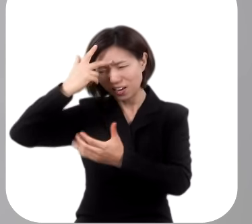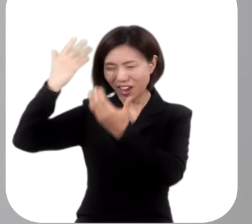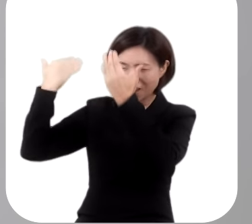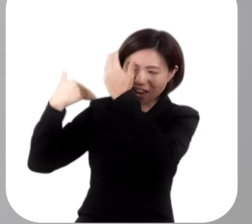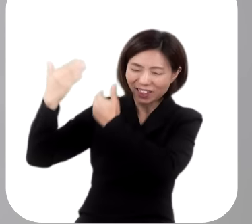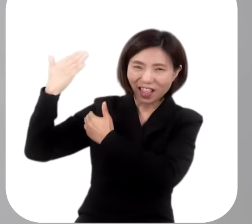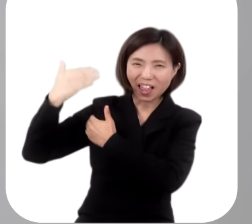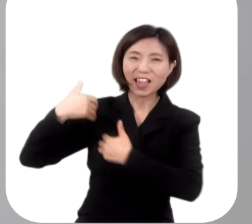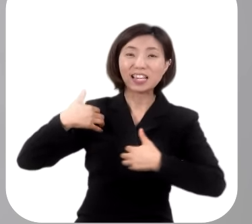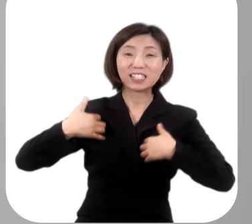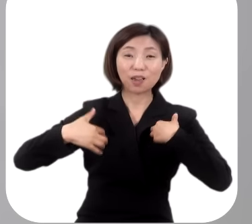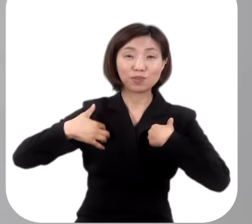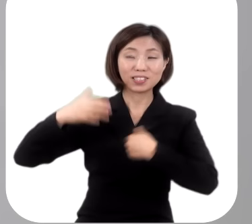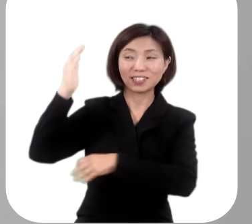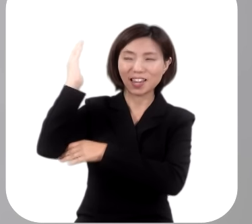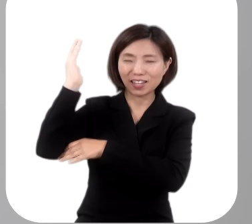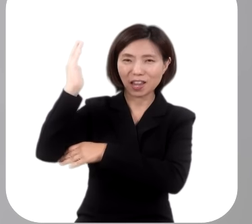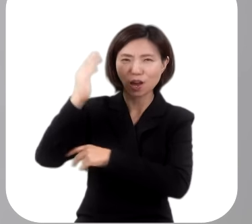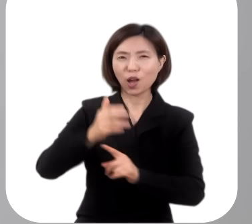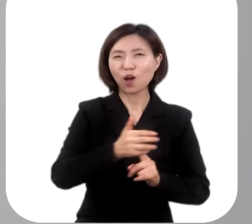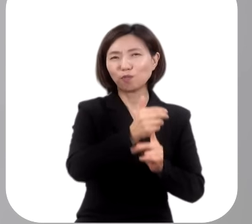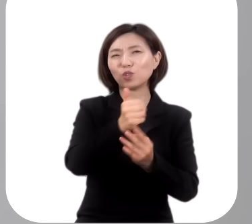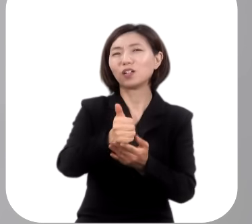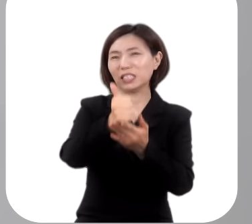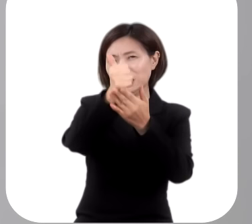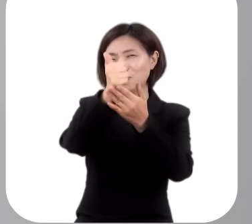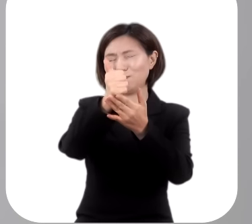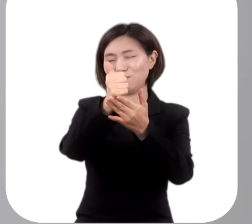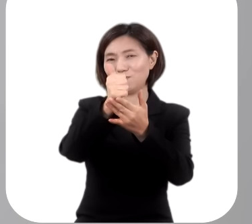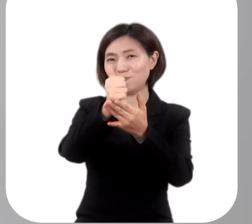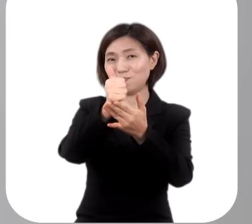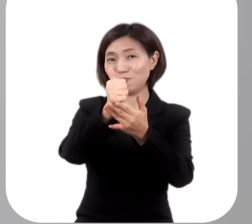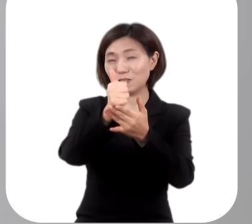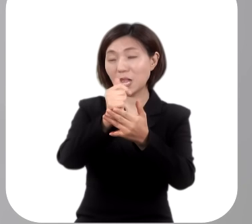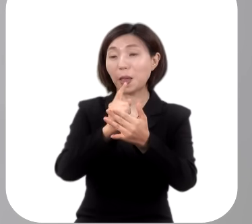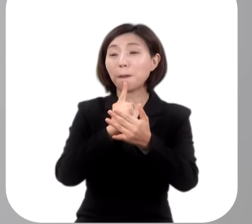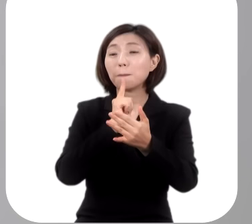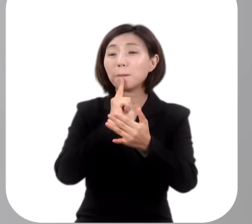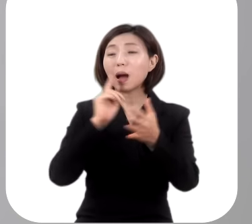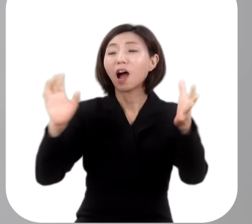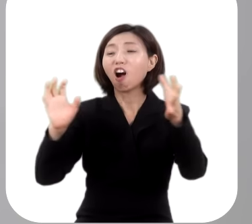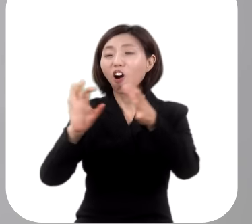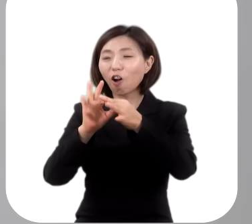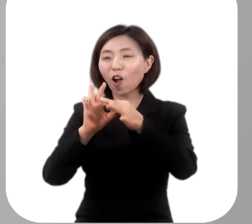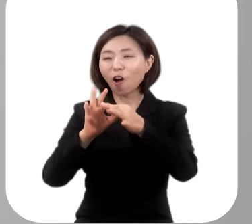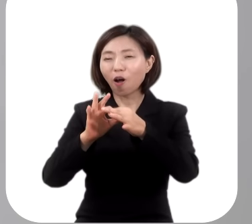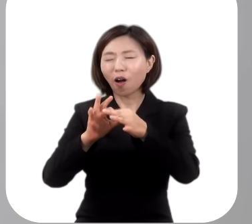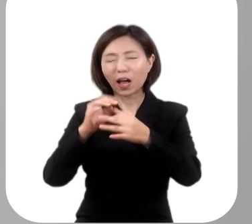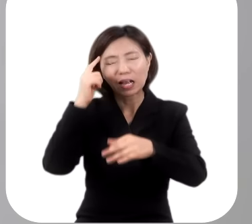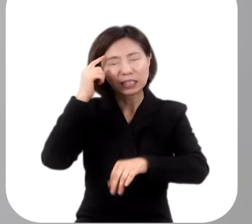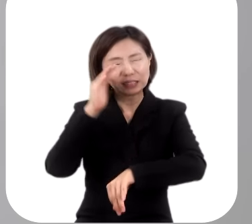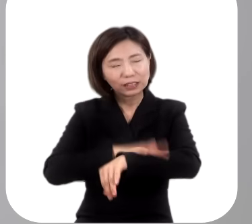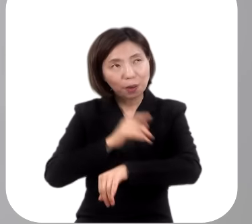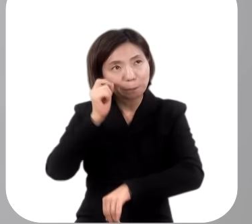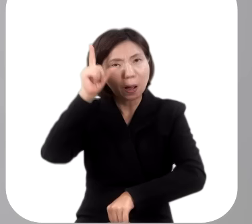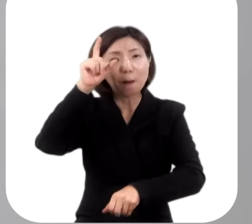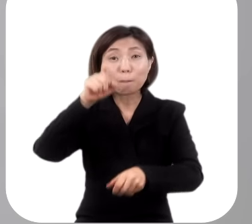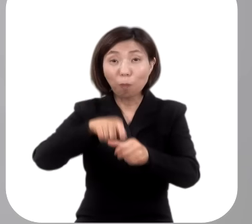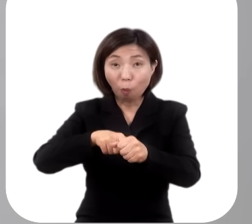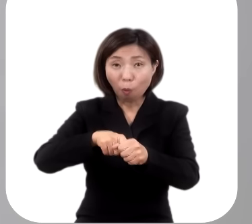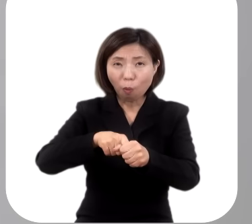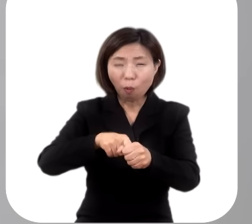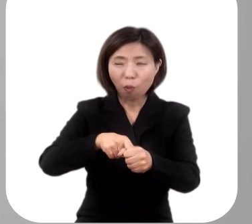재밌는 얘기에 부처님을 이래 넣어가지고 이제 쉽게 어때요? 어떤 지혜로움을 깨우치기 위해서